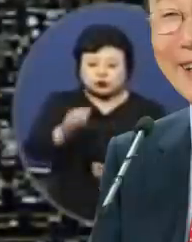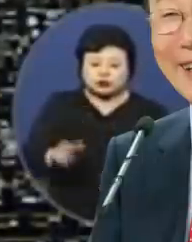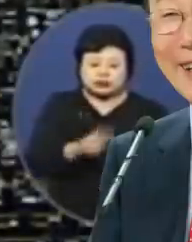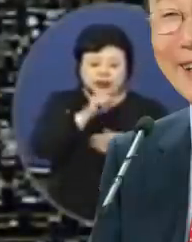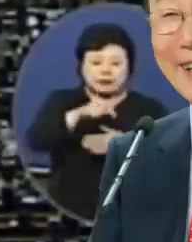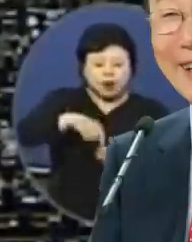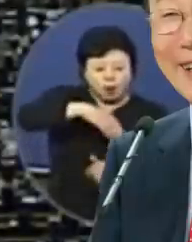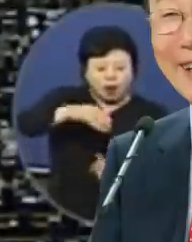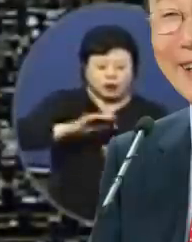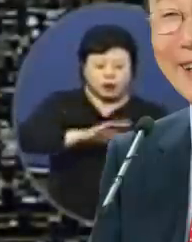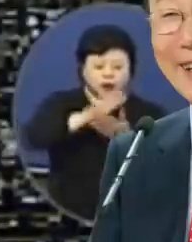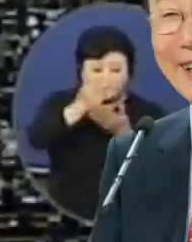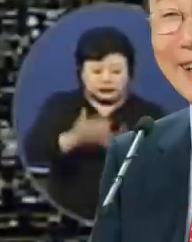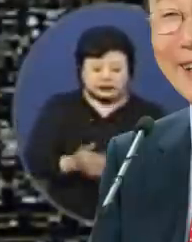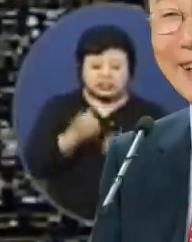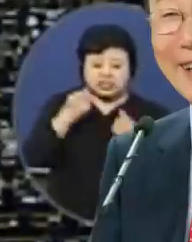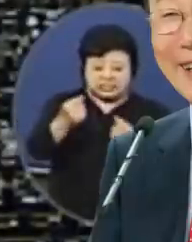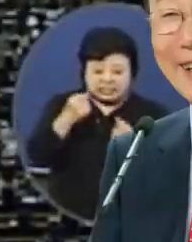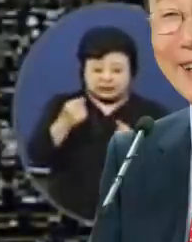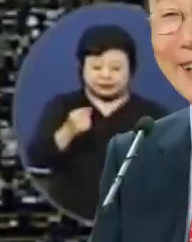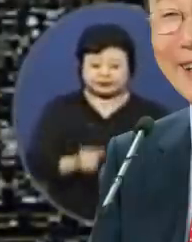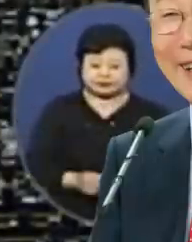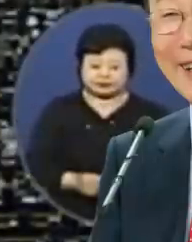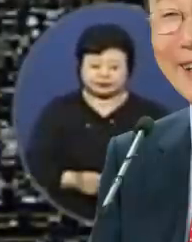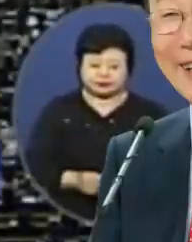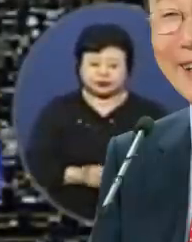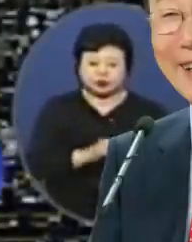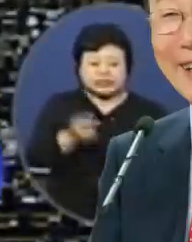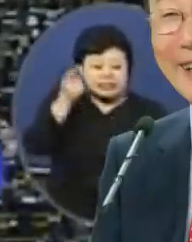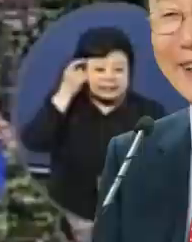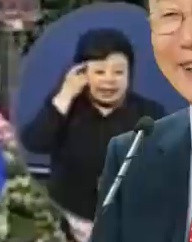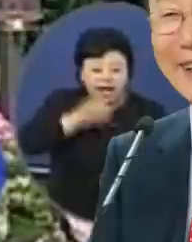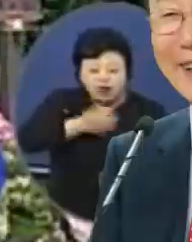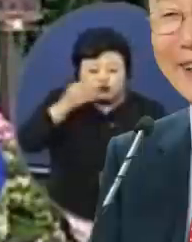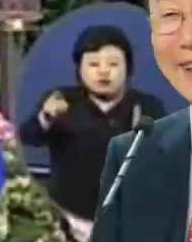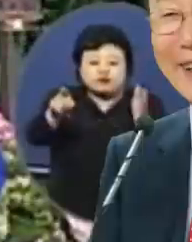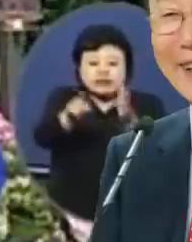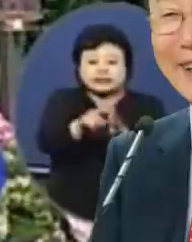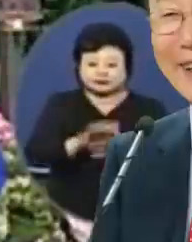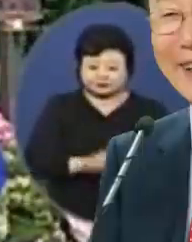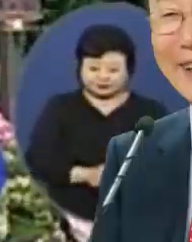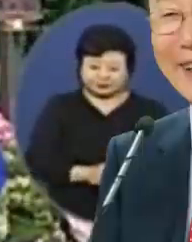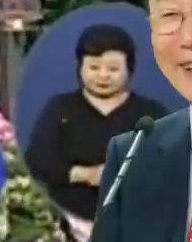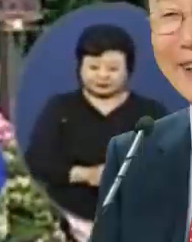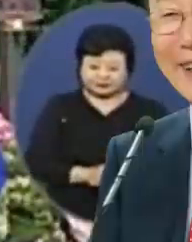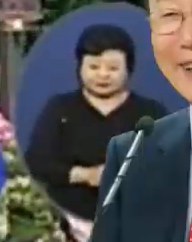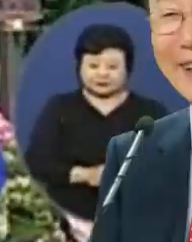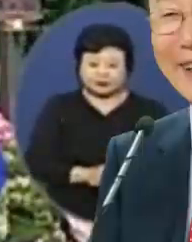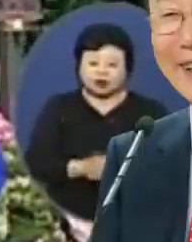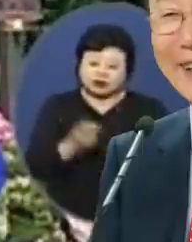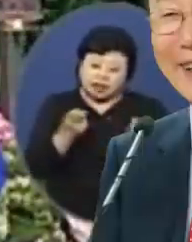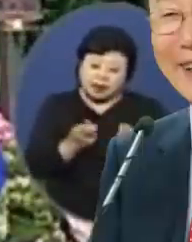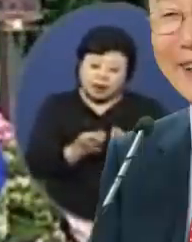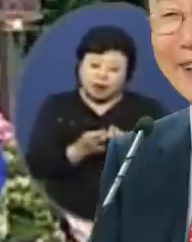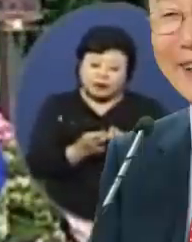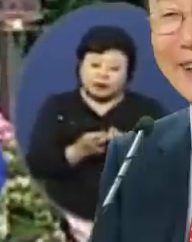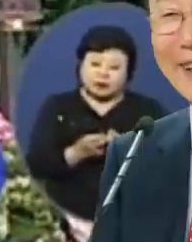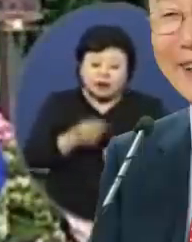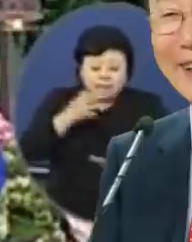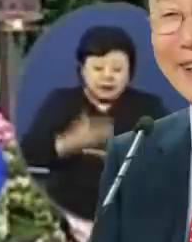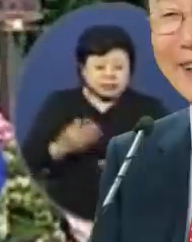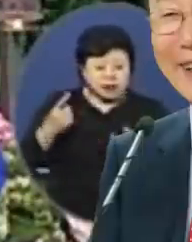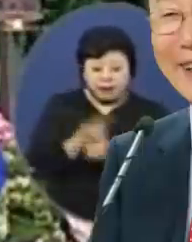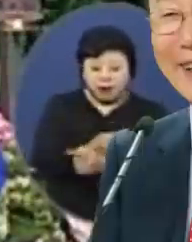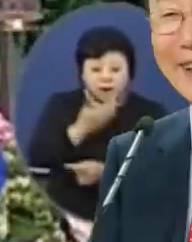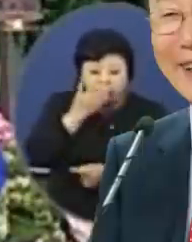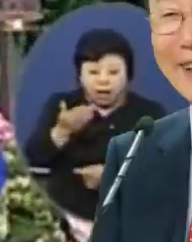삶과 환경을 변화시키는 에너지가 바로 우리의 생각과 꿈과 믿음인 것입니다. 우리가 어떻게 하면 내 사주팔자를 고칠